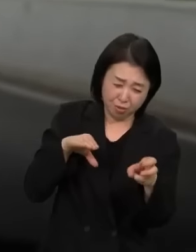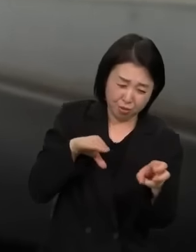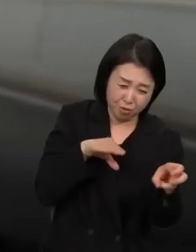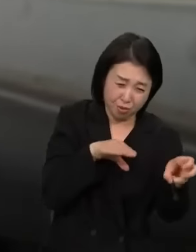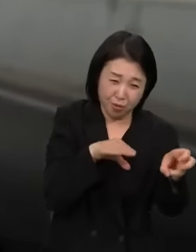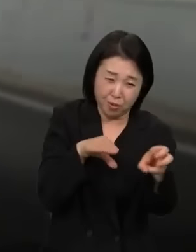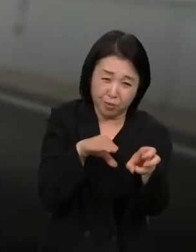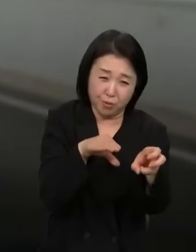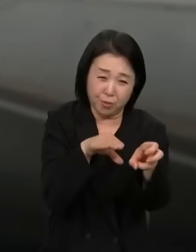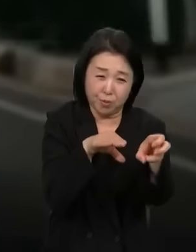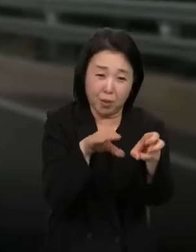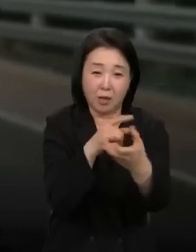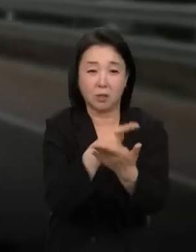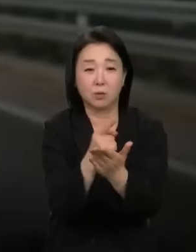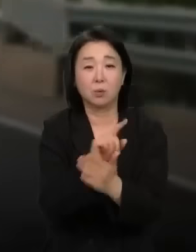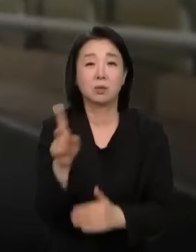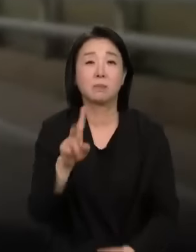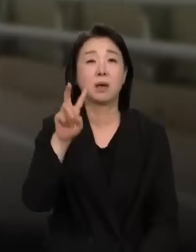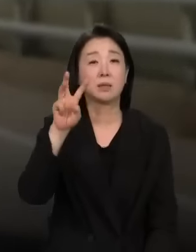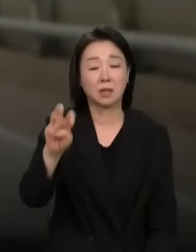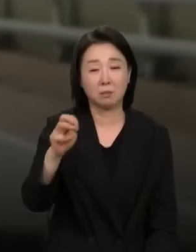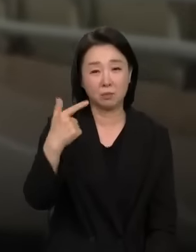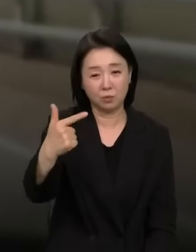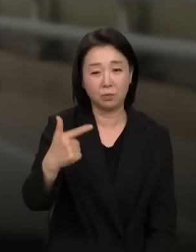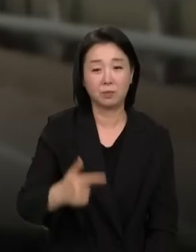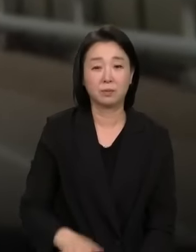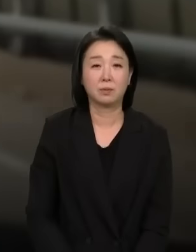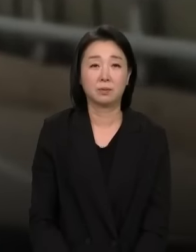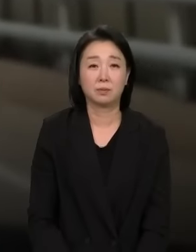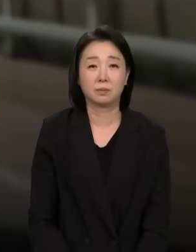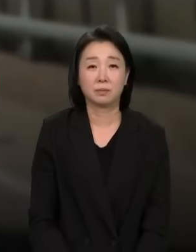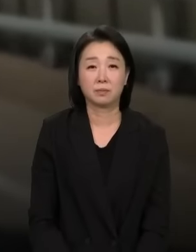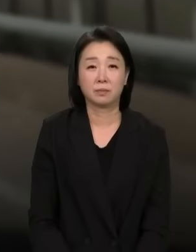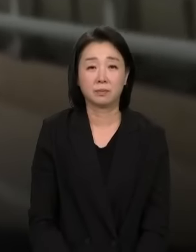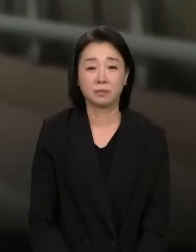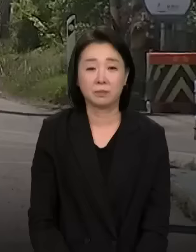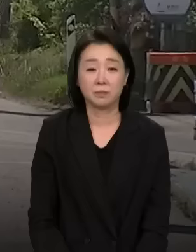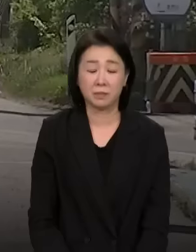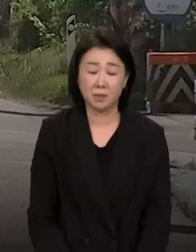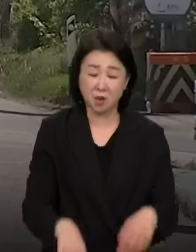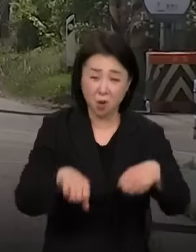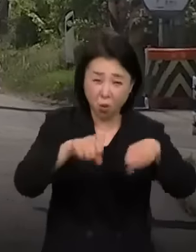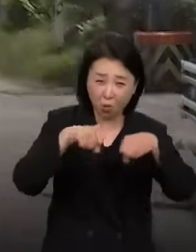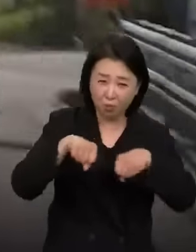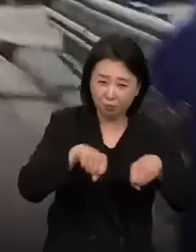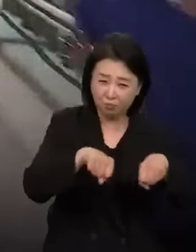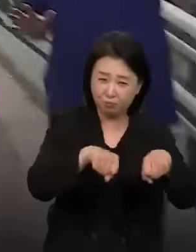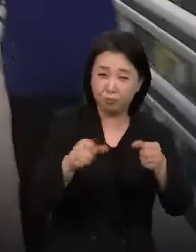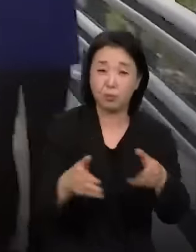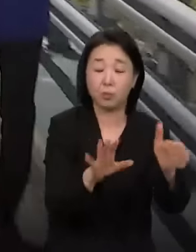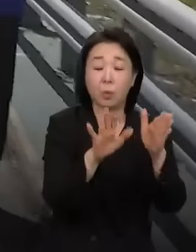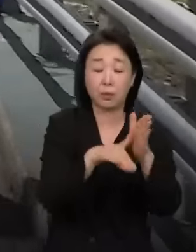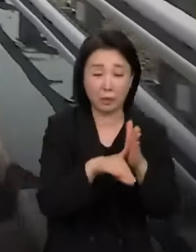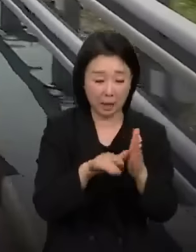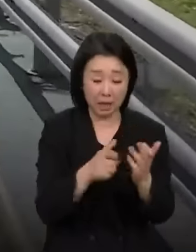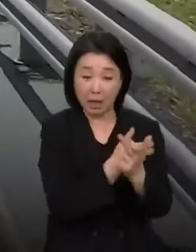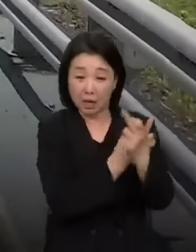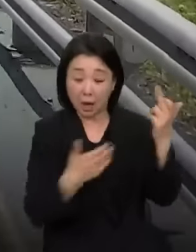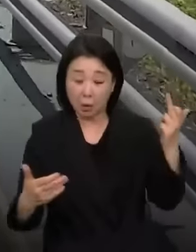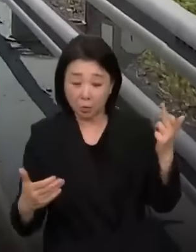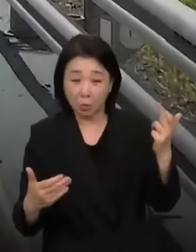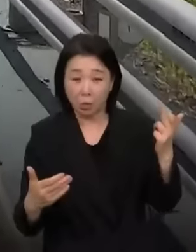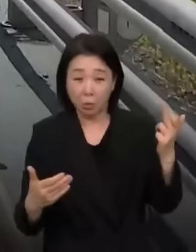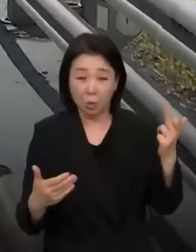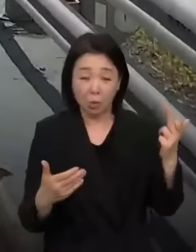순찰차 속도는 시속 236km를 찍습니다. 오토바이가 달린 도로는 강원도 홍천에서